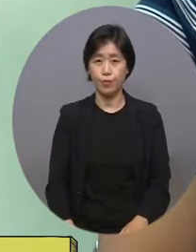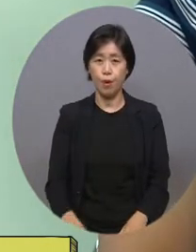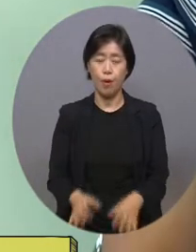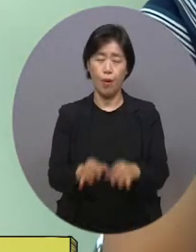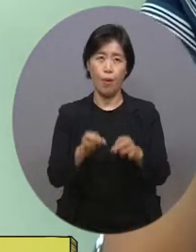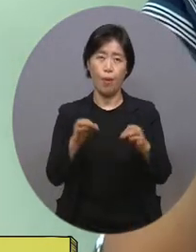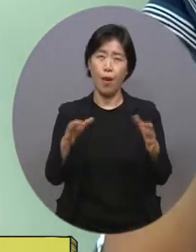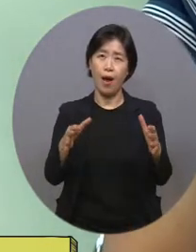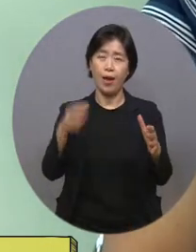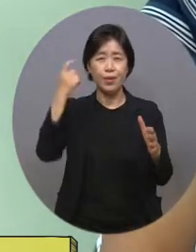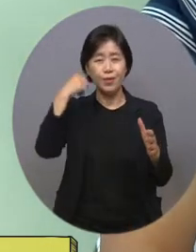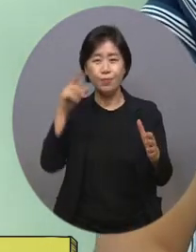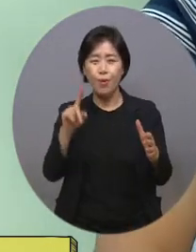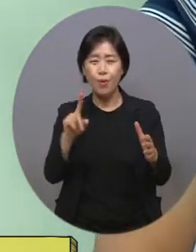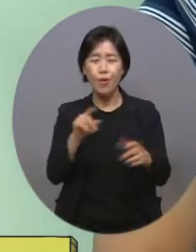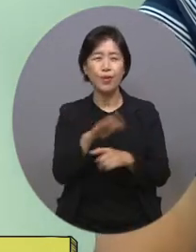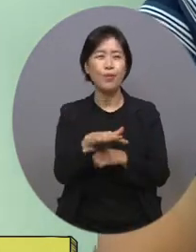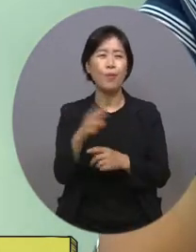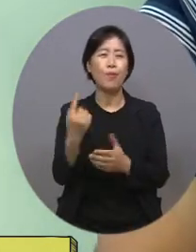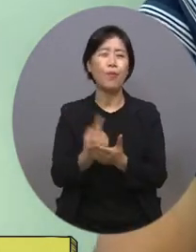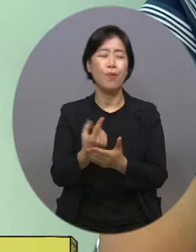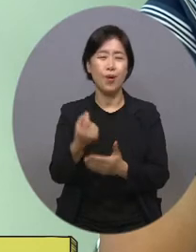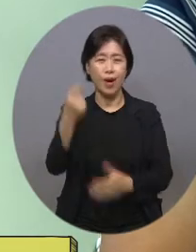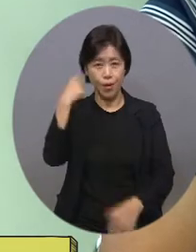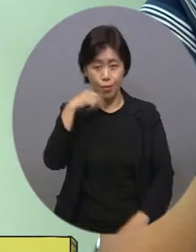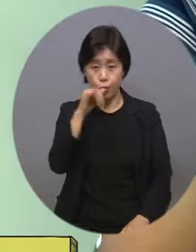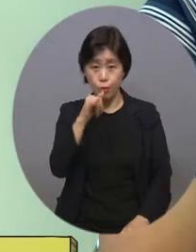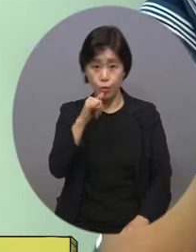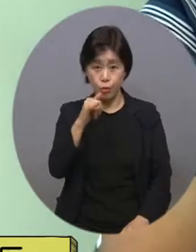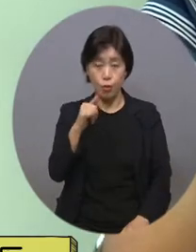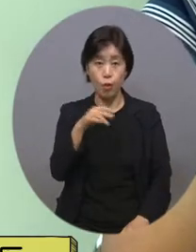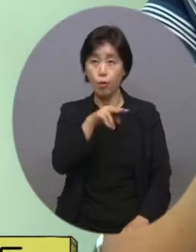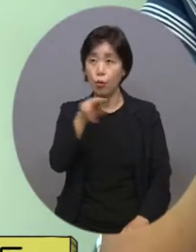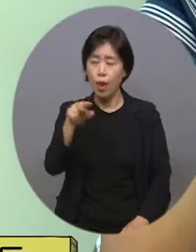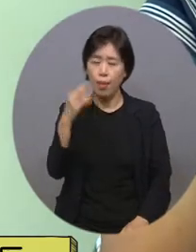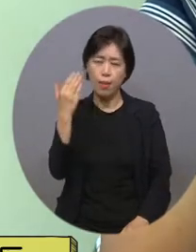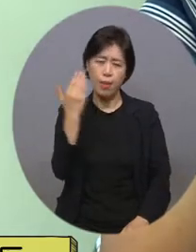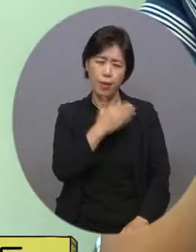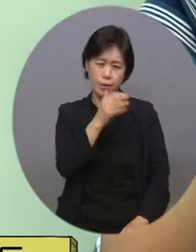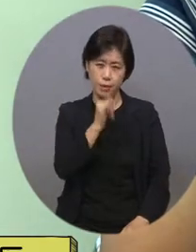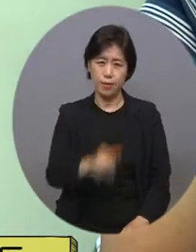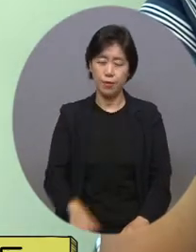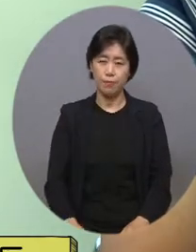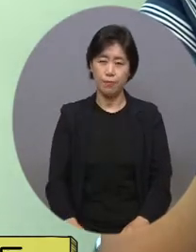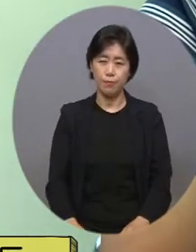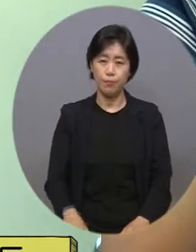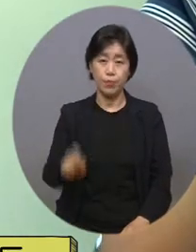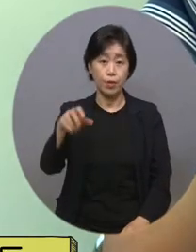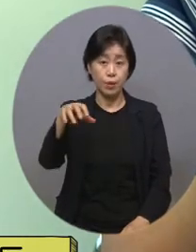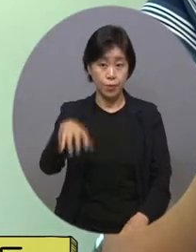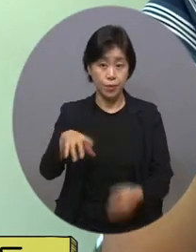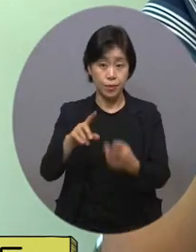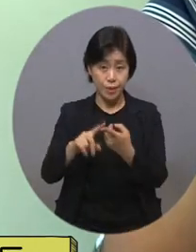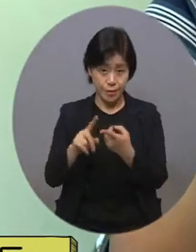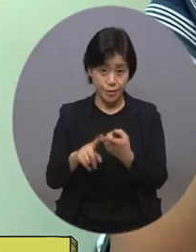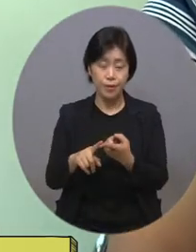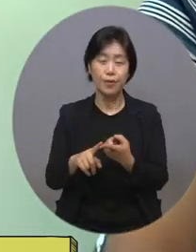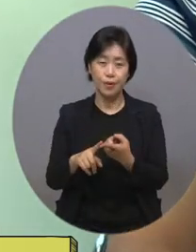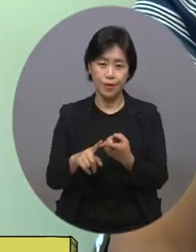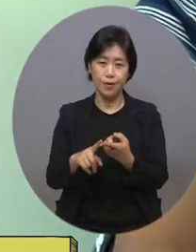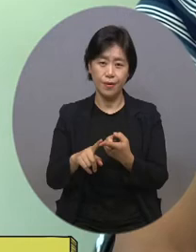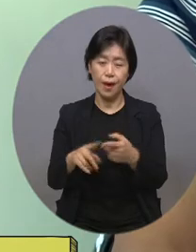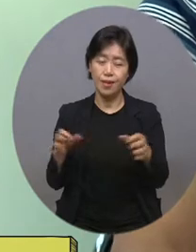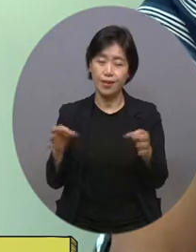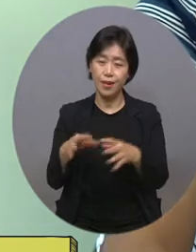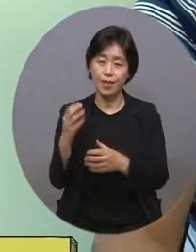온 기분이고 그리고 일단 너무 쾌적하고 깨끗하더라고요. 그래서 여기 푸름의 여주팜이 어떤 곳인지에 대해서도